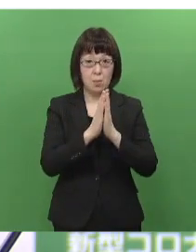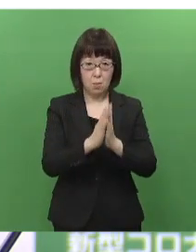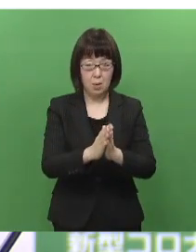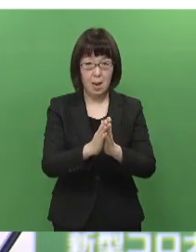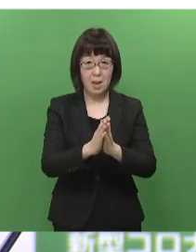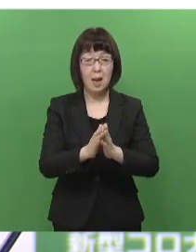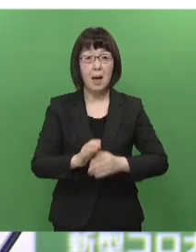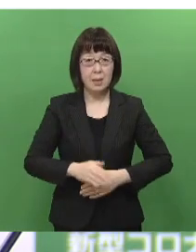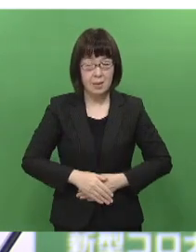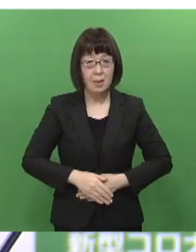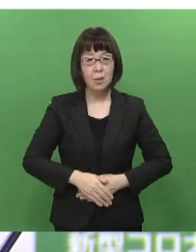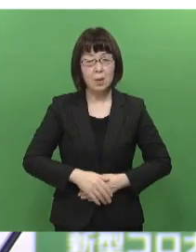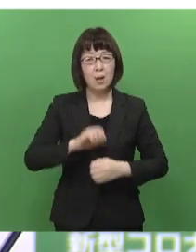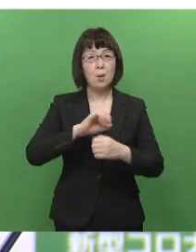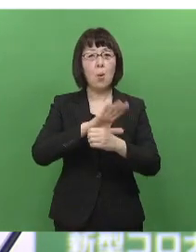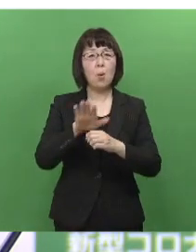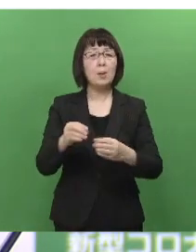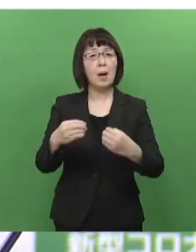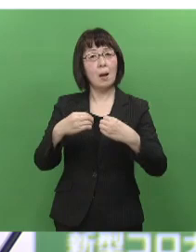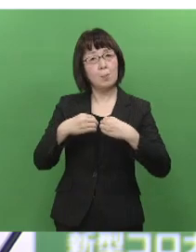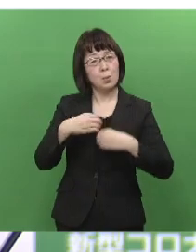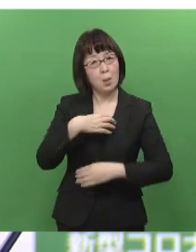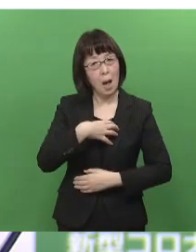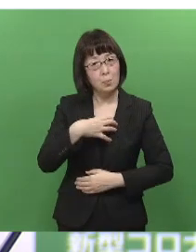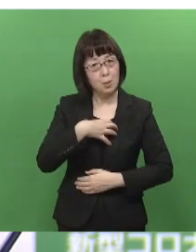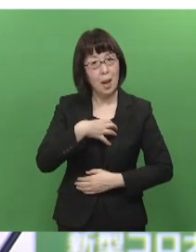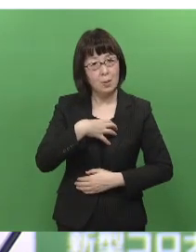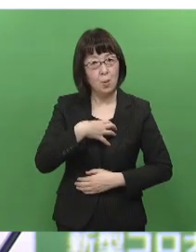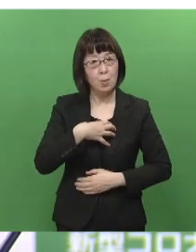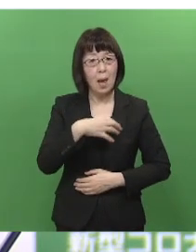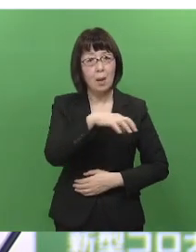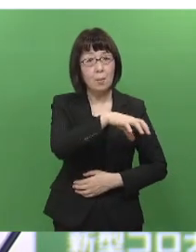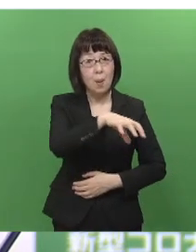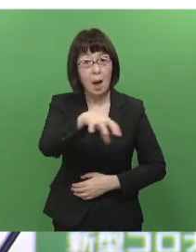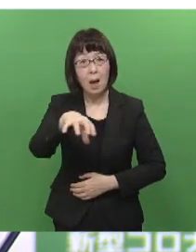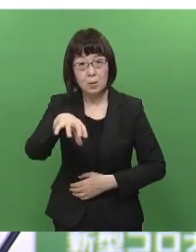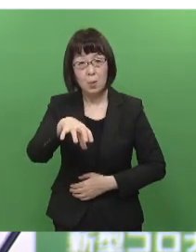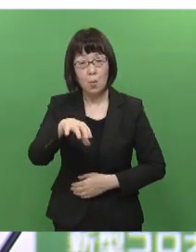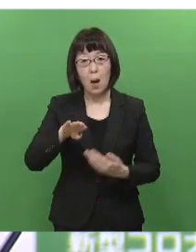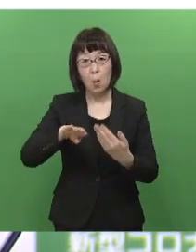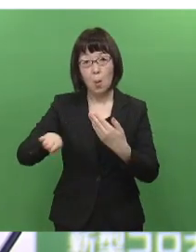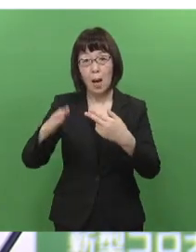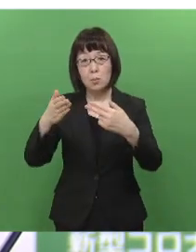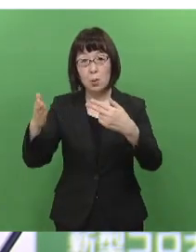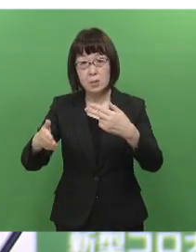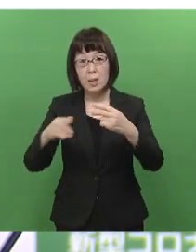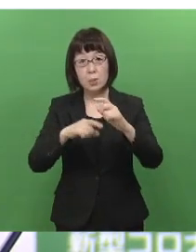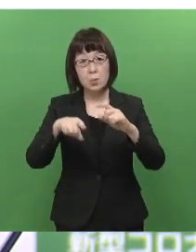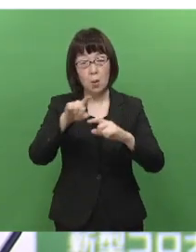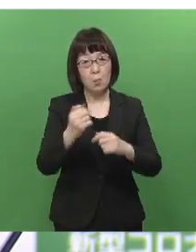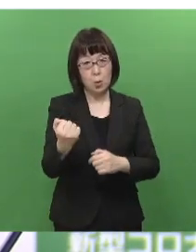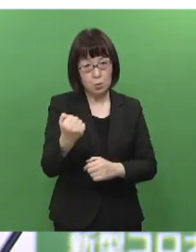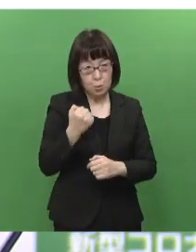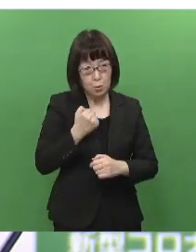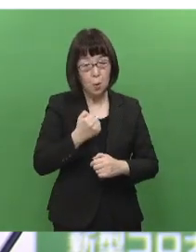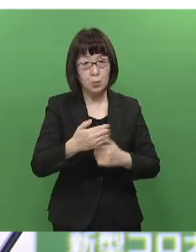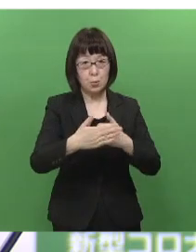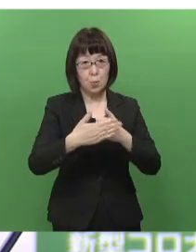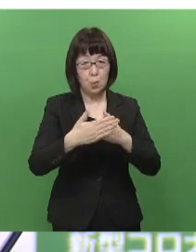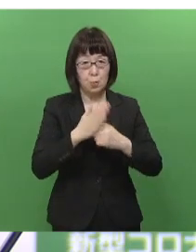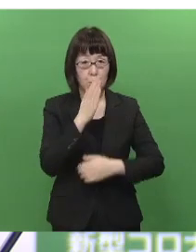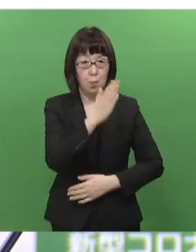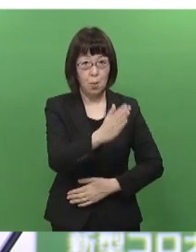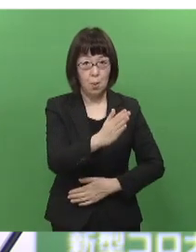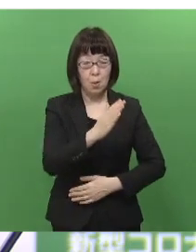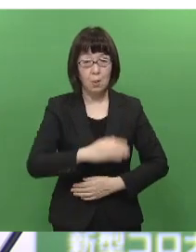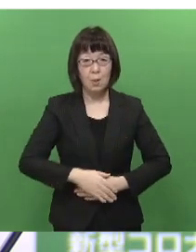い飲食店など、他の施設よりも一層強い形で、 お願いをしているところでございます。それ